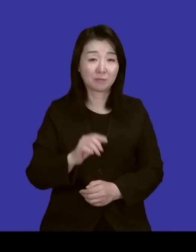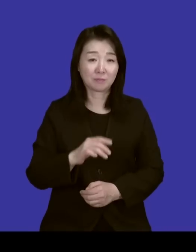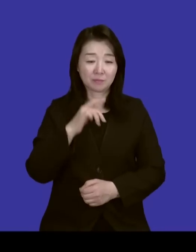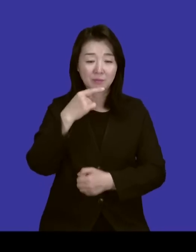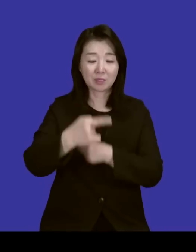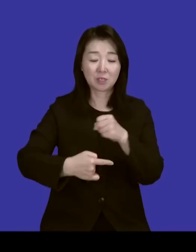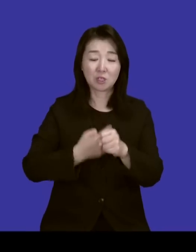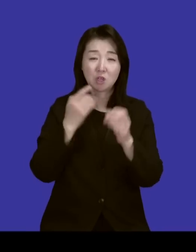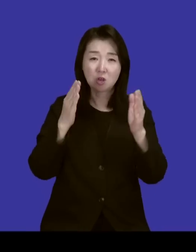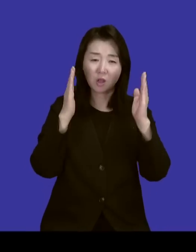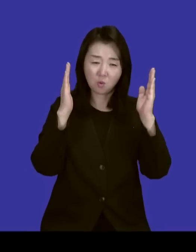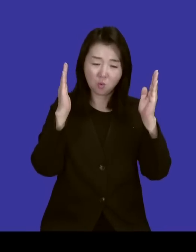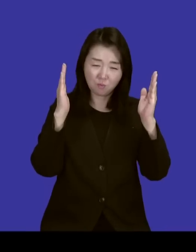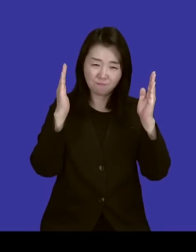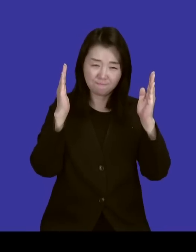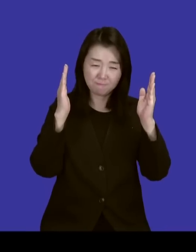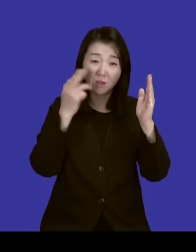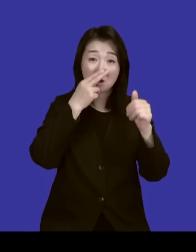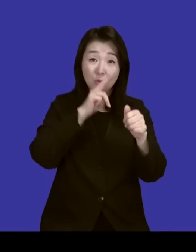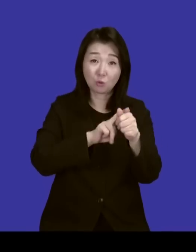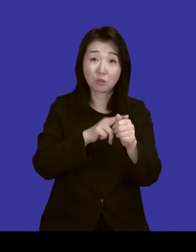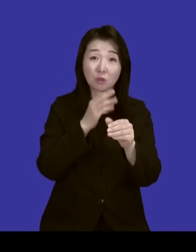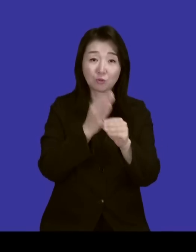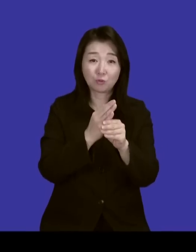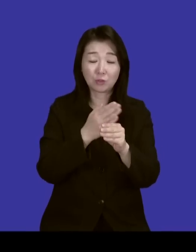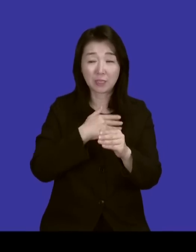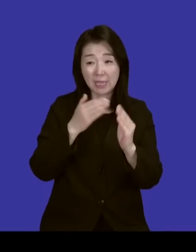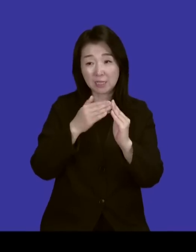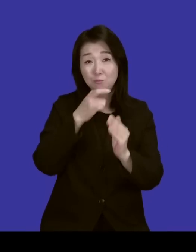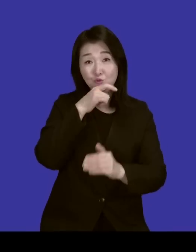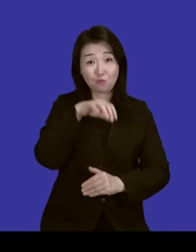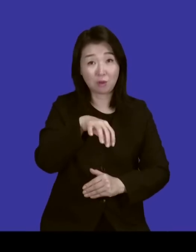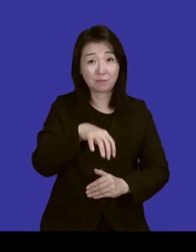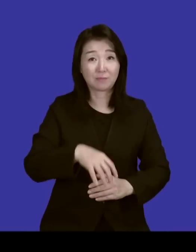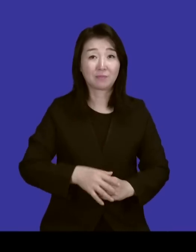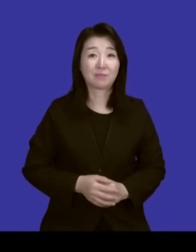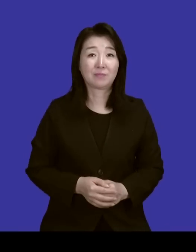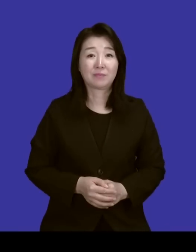예. 제가 집이 수원이었거든요. 예.